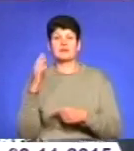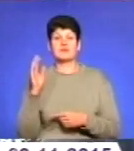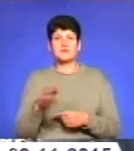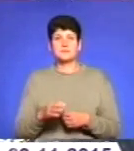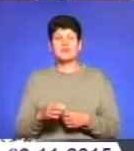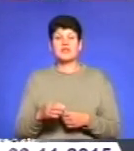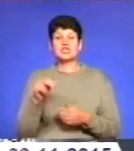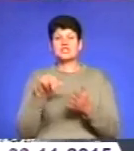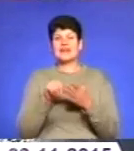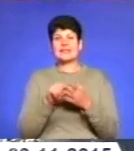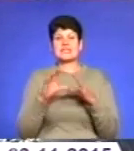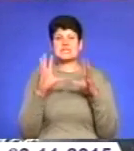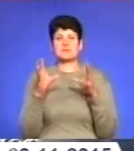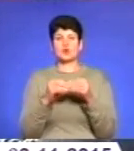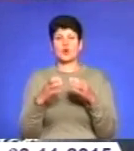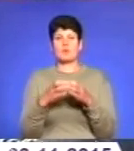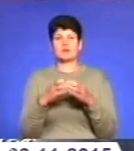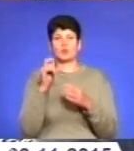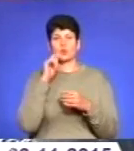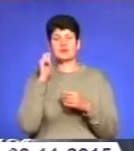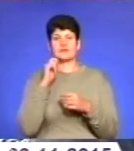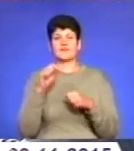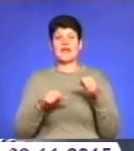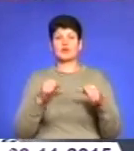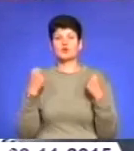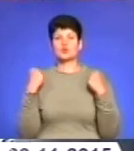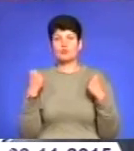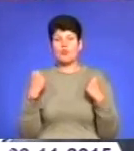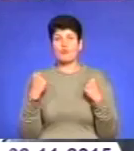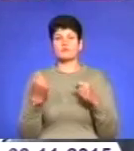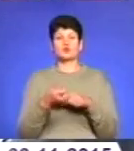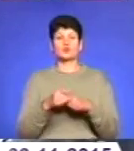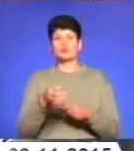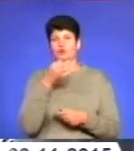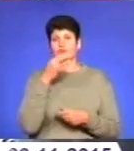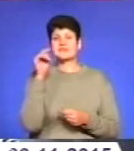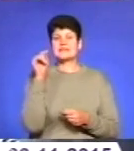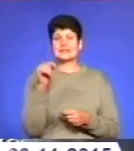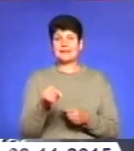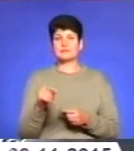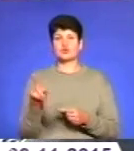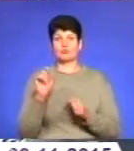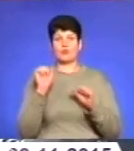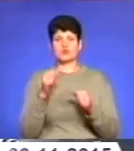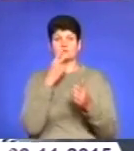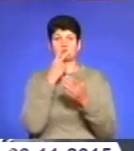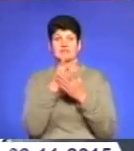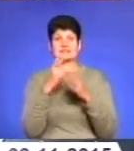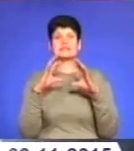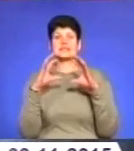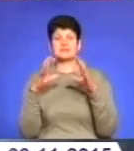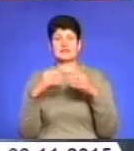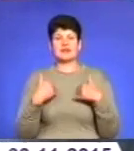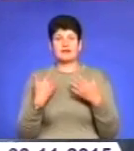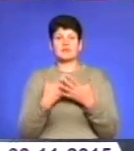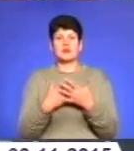Член збірної команди України. Велоспорт мені дуже подобається тим, що можна побачити світ. Я,